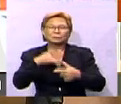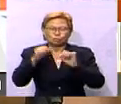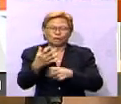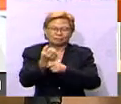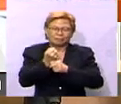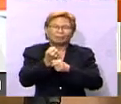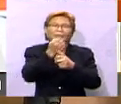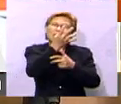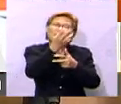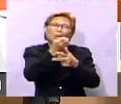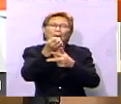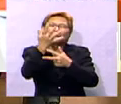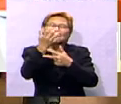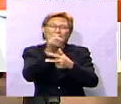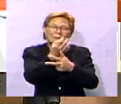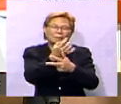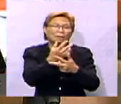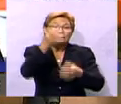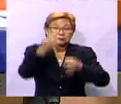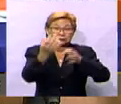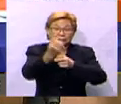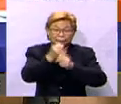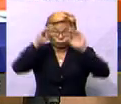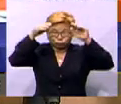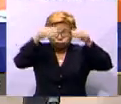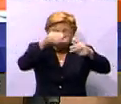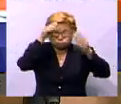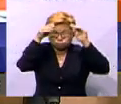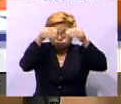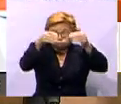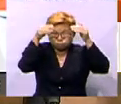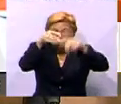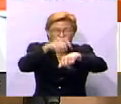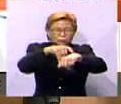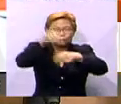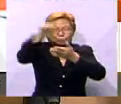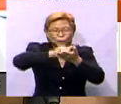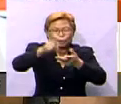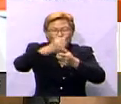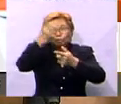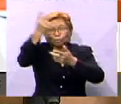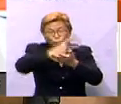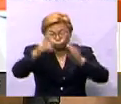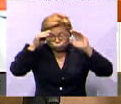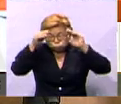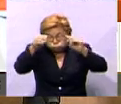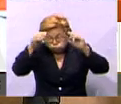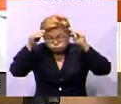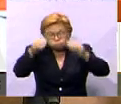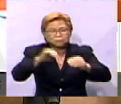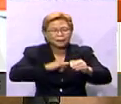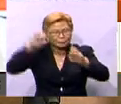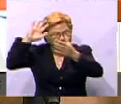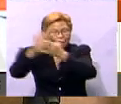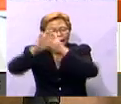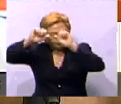capai, dan sekiranya kita memberi tumpuan yang lebih dalam masa seminggu dua terakhir ini, saya